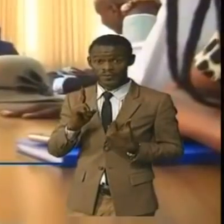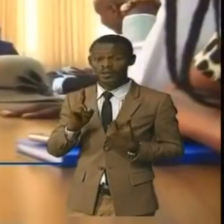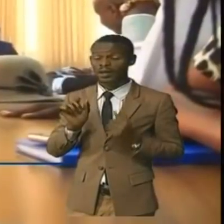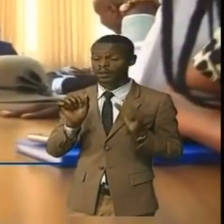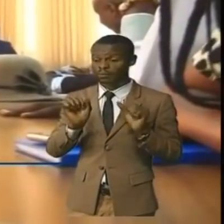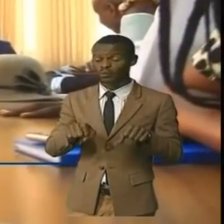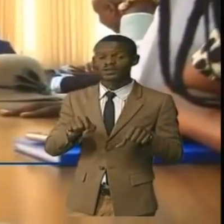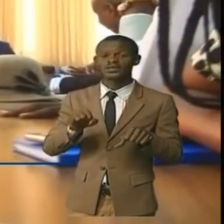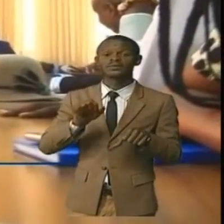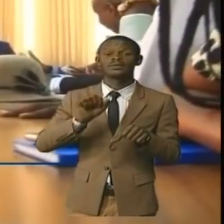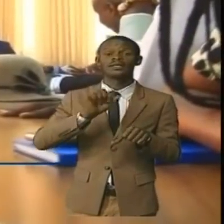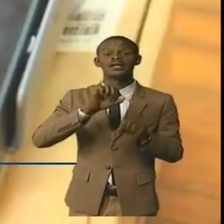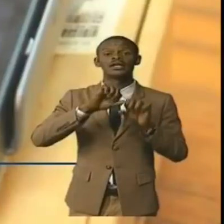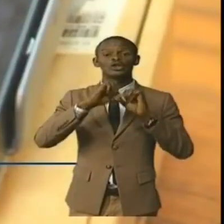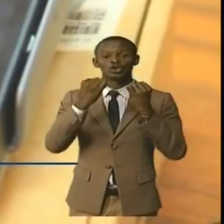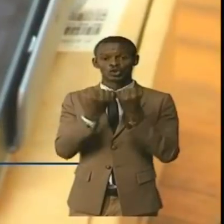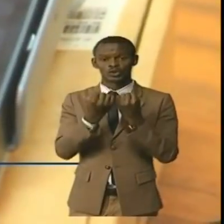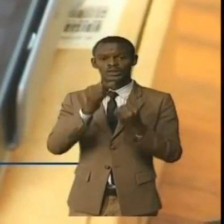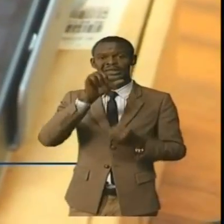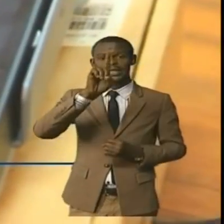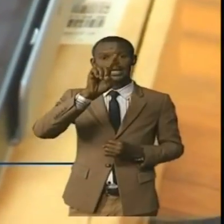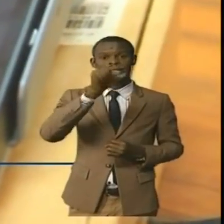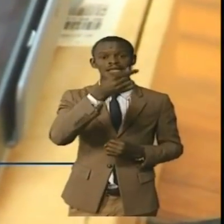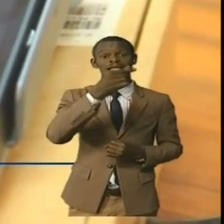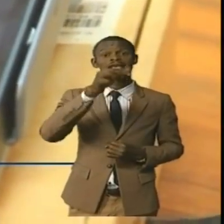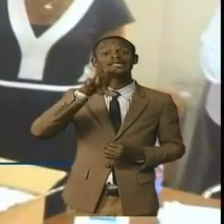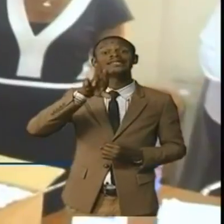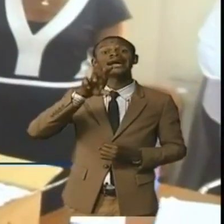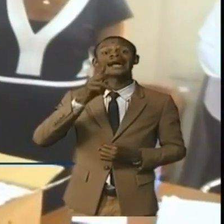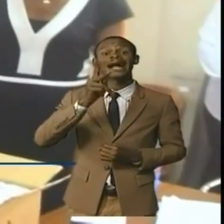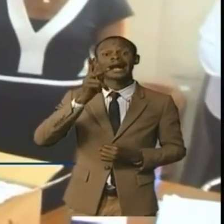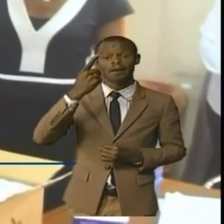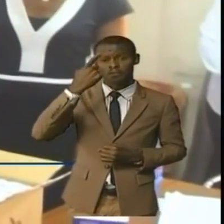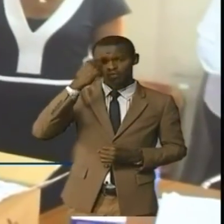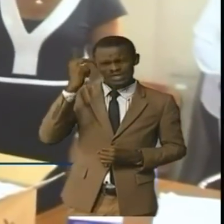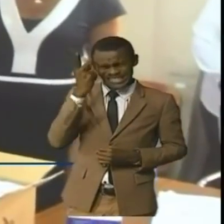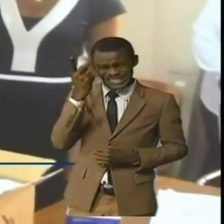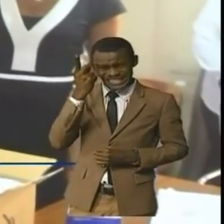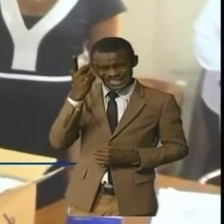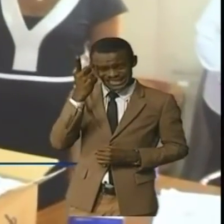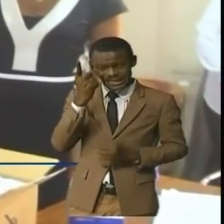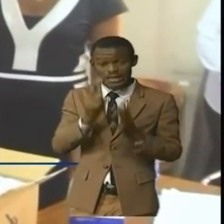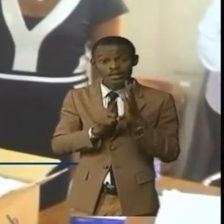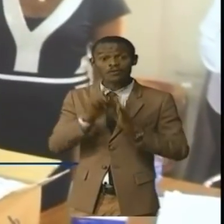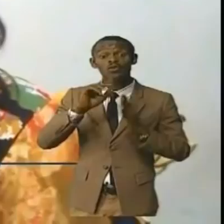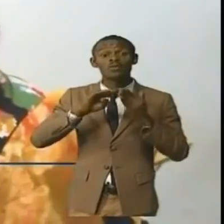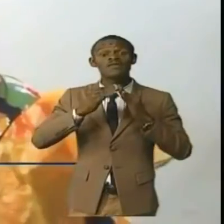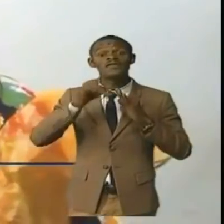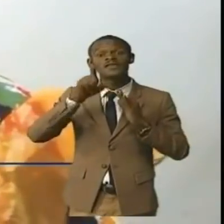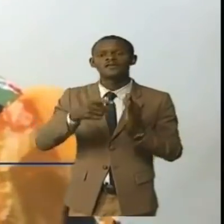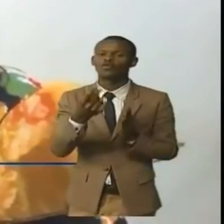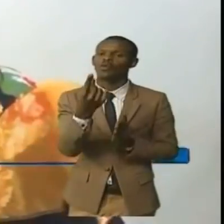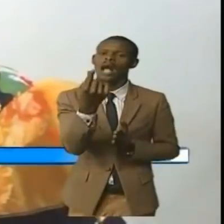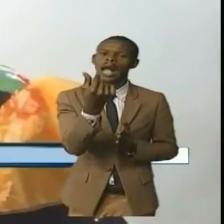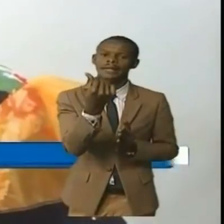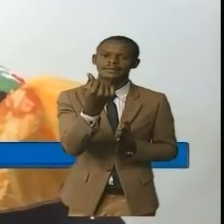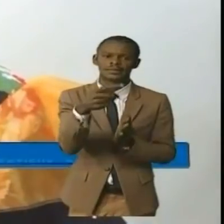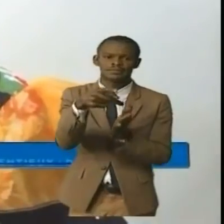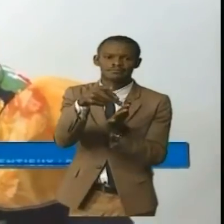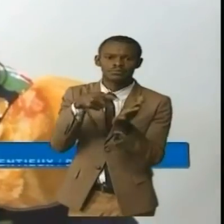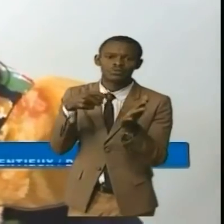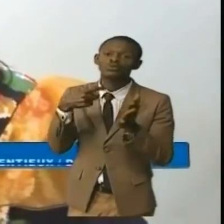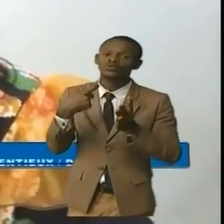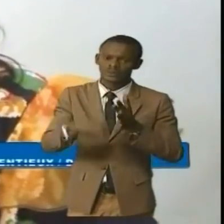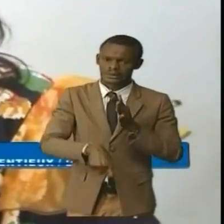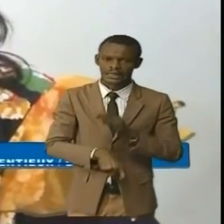clé incontournable pour la province ville de Kinshasa de développer la ville. L'activité d'aujourd'hui s'inscrit dans le cadre de la sensibilisation et